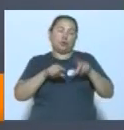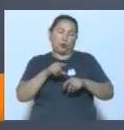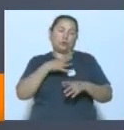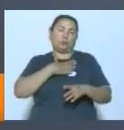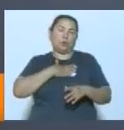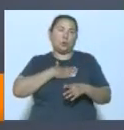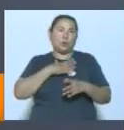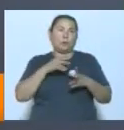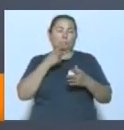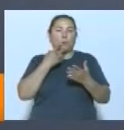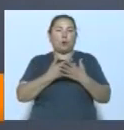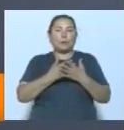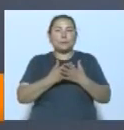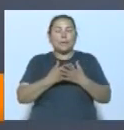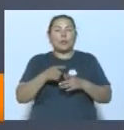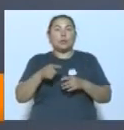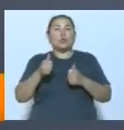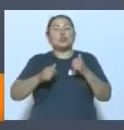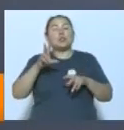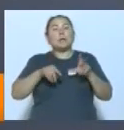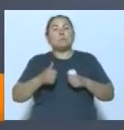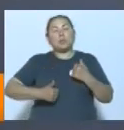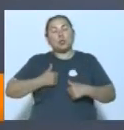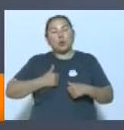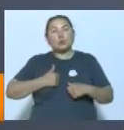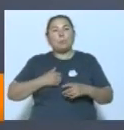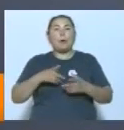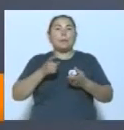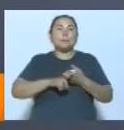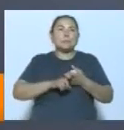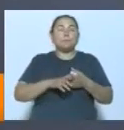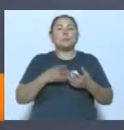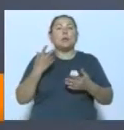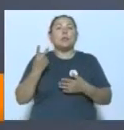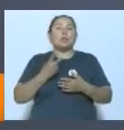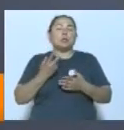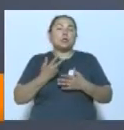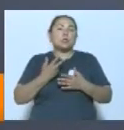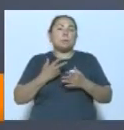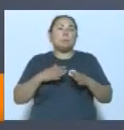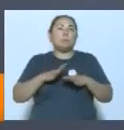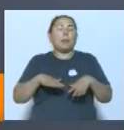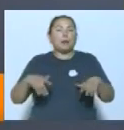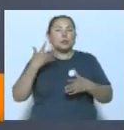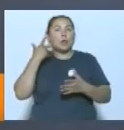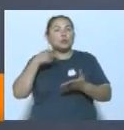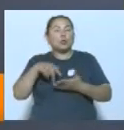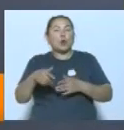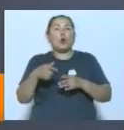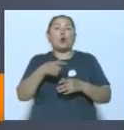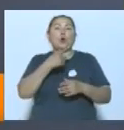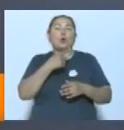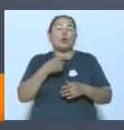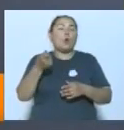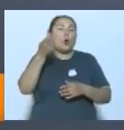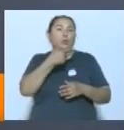Мына жастарымыз ұйқыдан оянған кезде көк туды көріп оянатын болса, немесе мектептен шыққан кезде, балабақшадан шыққан кезде осы көк ту